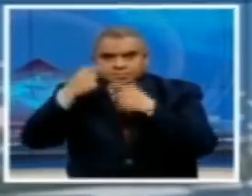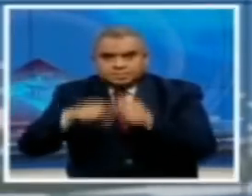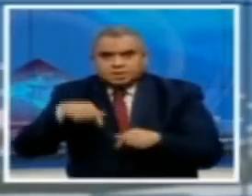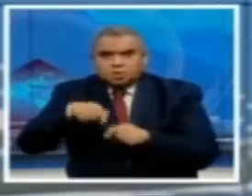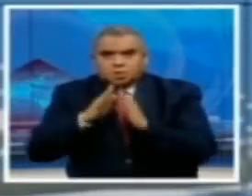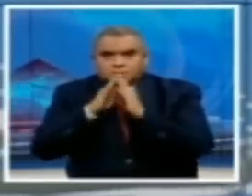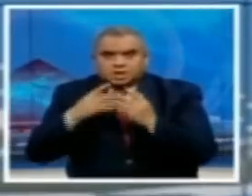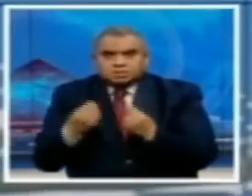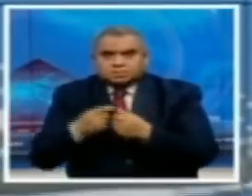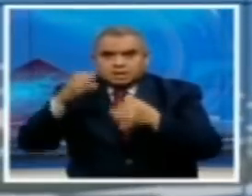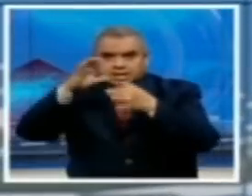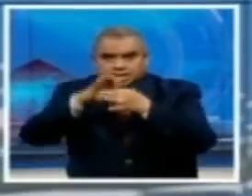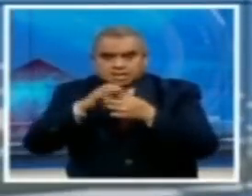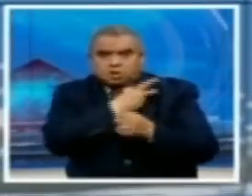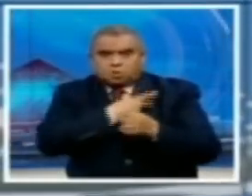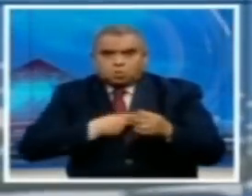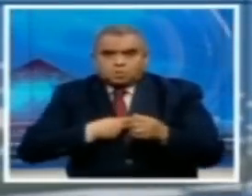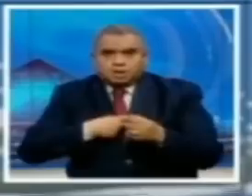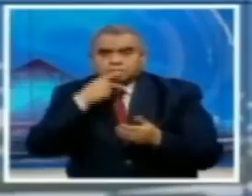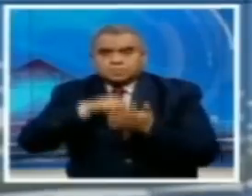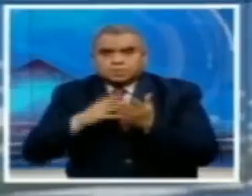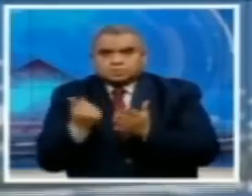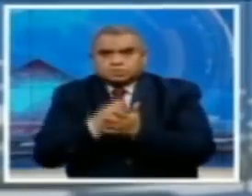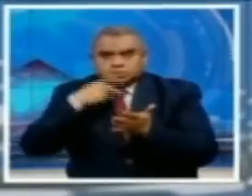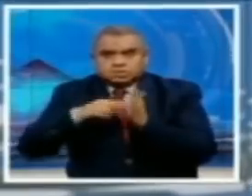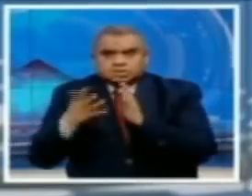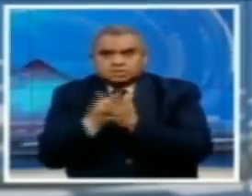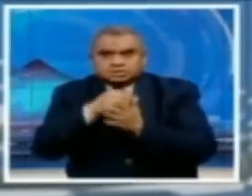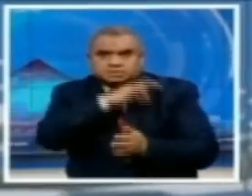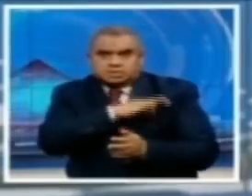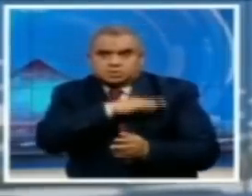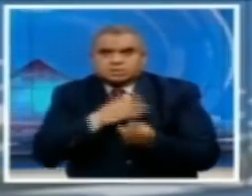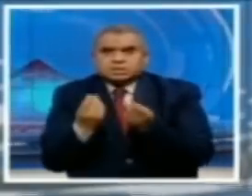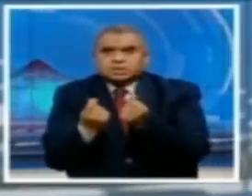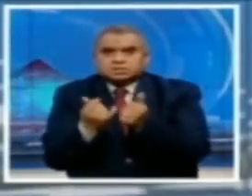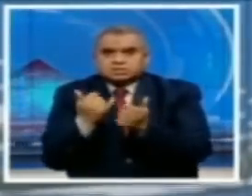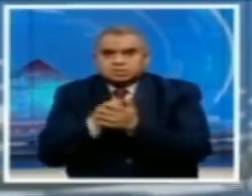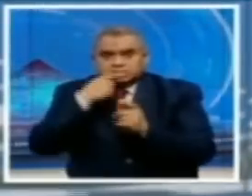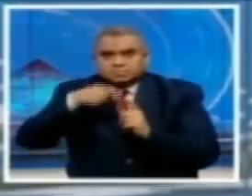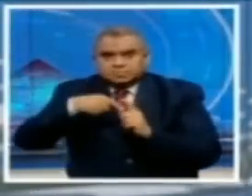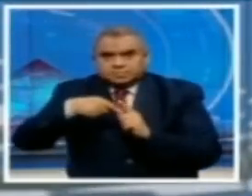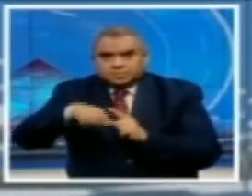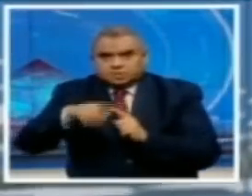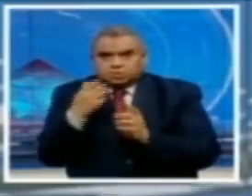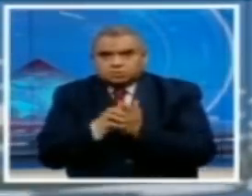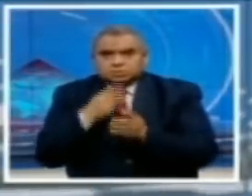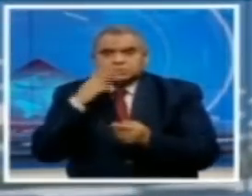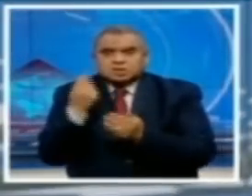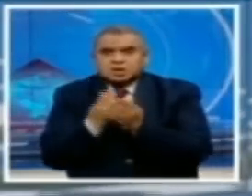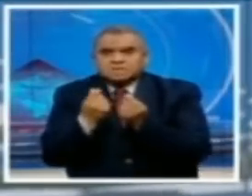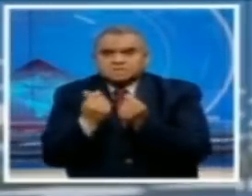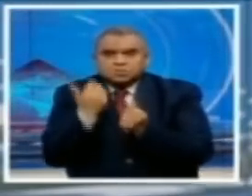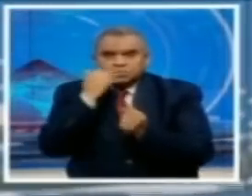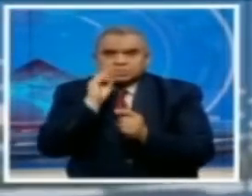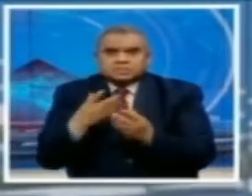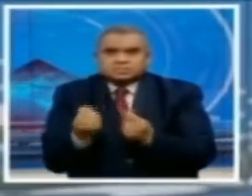الدولة بالتنسيق مع الأجهزة الحكومية، بما يساعد على تعزيز العوائد الاقتصادية من خلال حسن استغلال